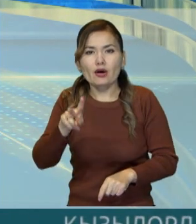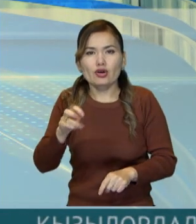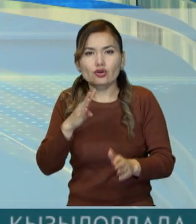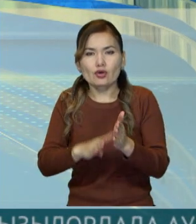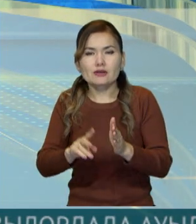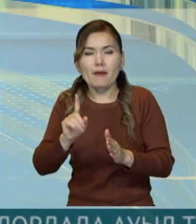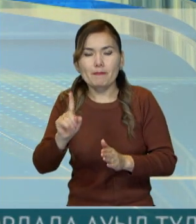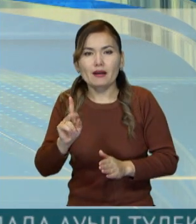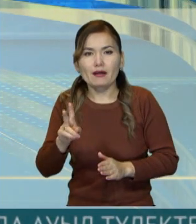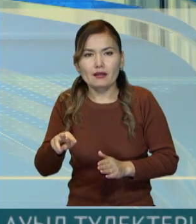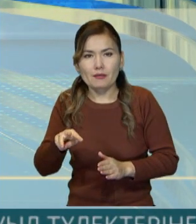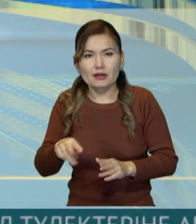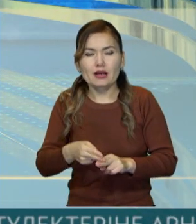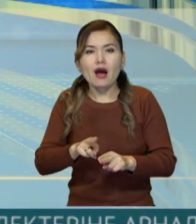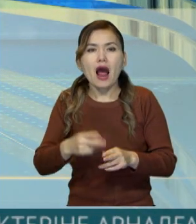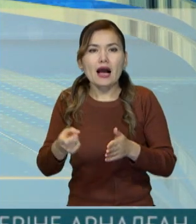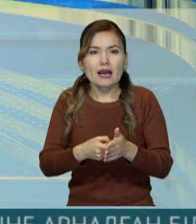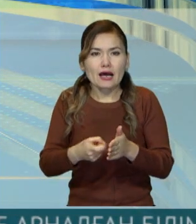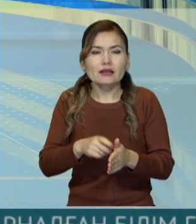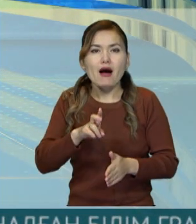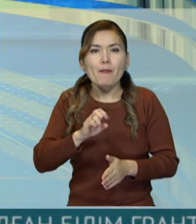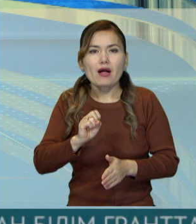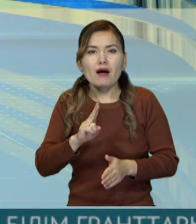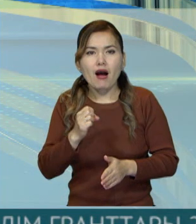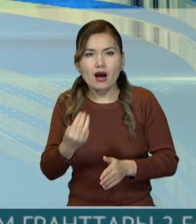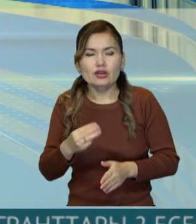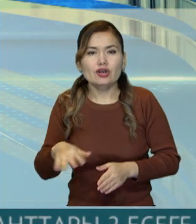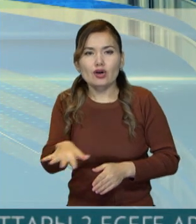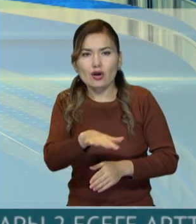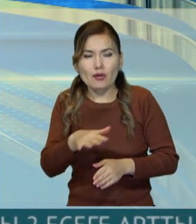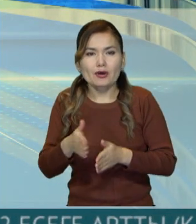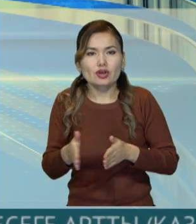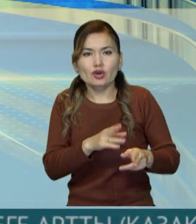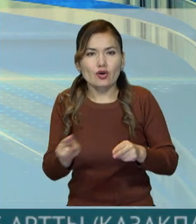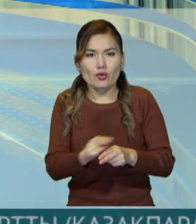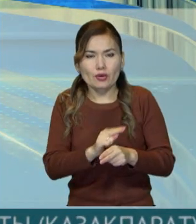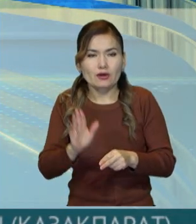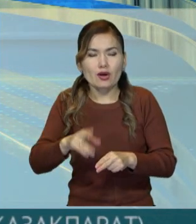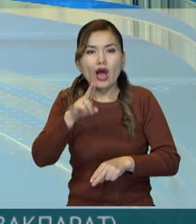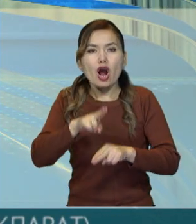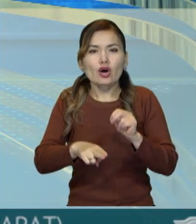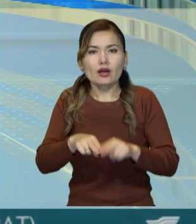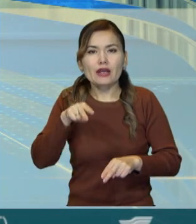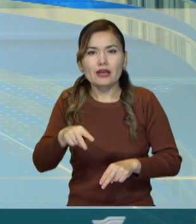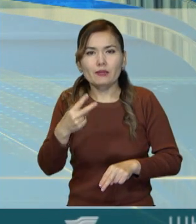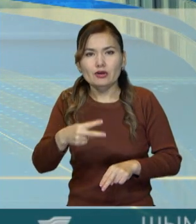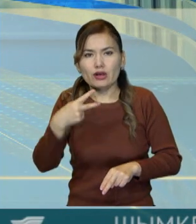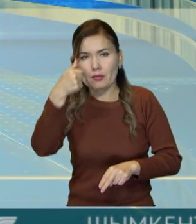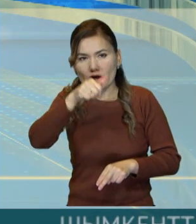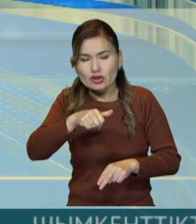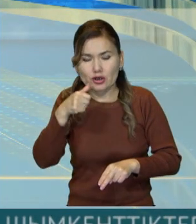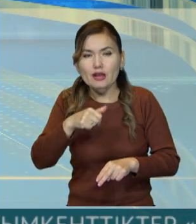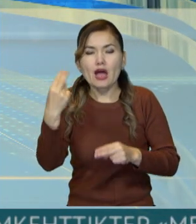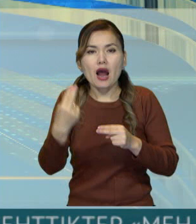ретте келер жылы Қарағанды, Балқаш және Құрты Қапшағай арасындағы жолдар жөнделеді. Құрылыс 2022 жылға қарай аяқталады